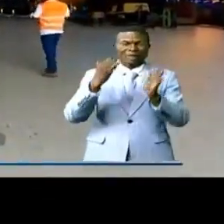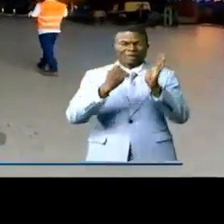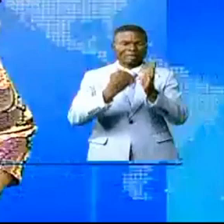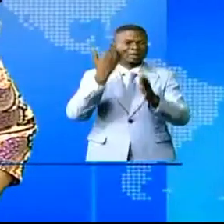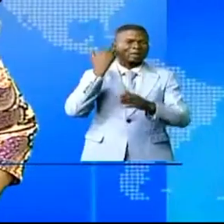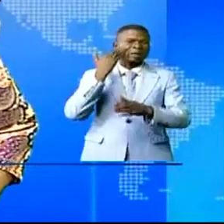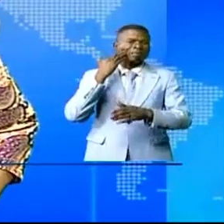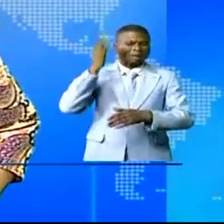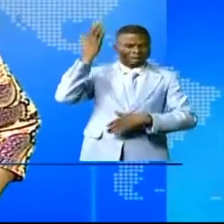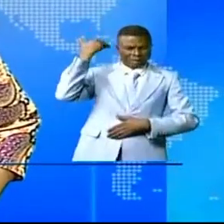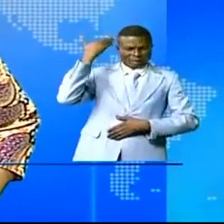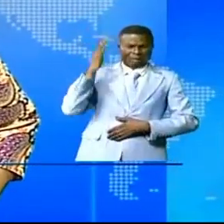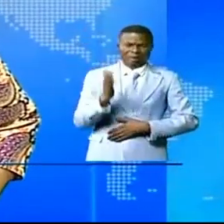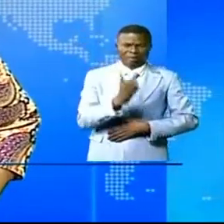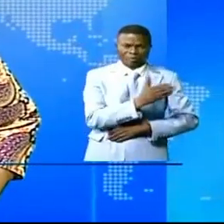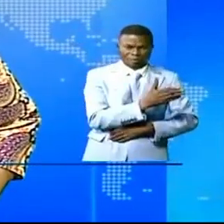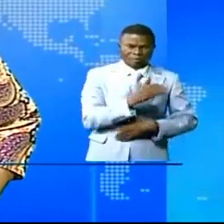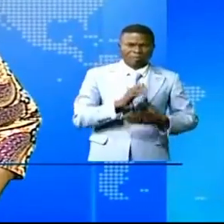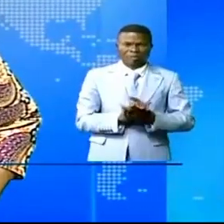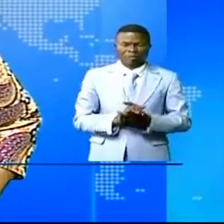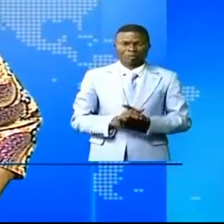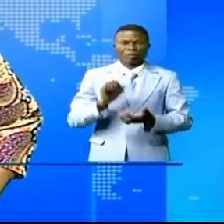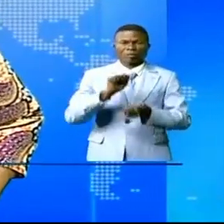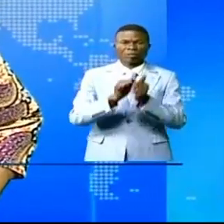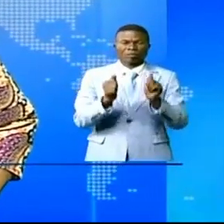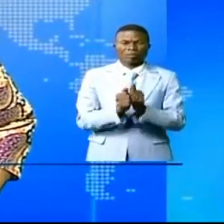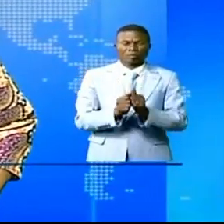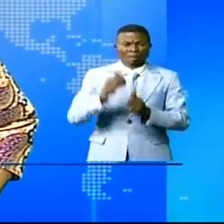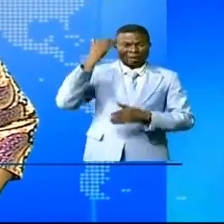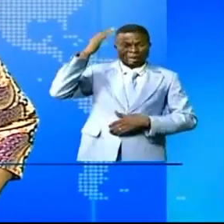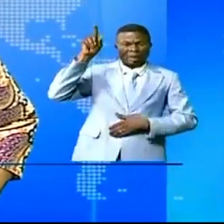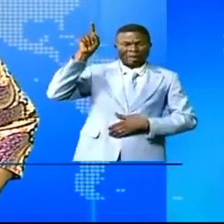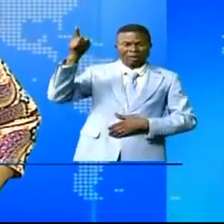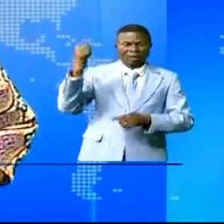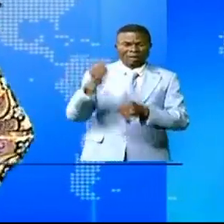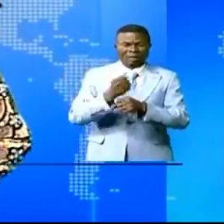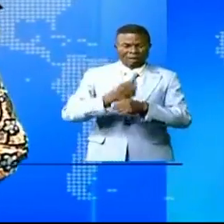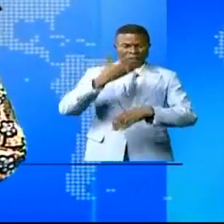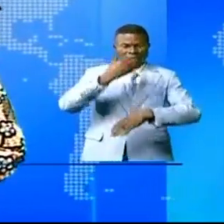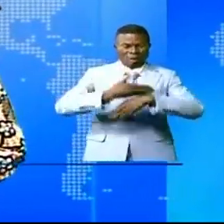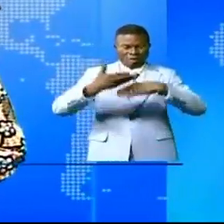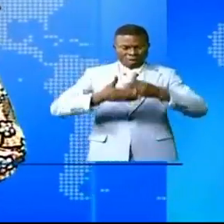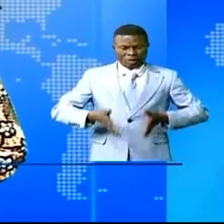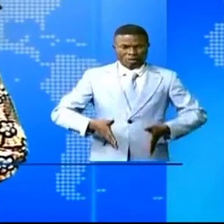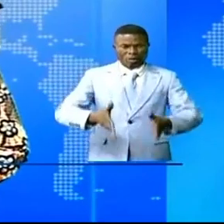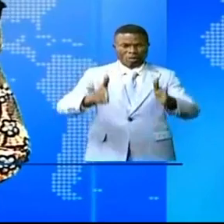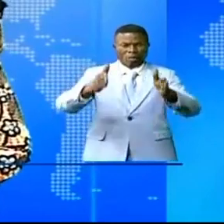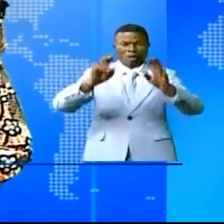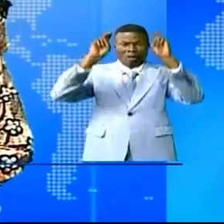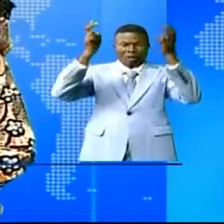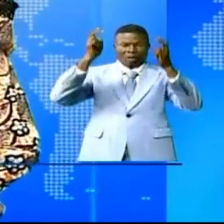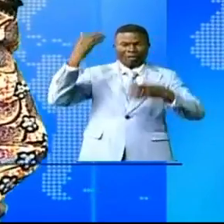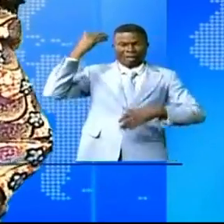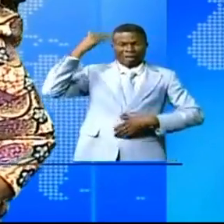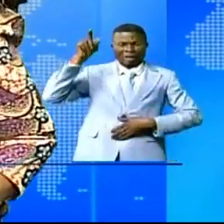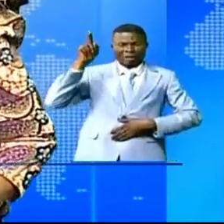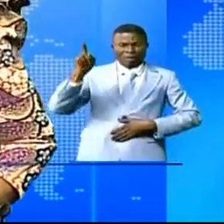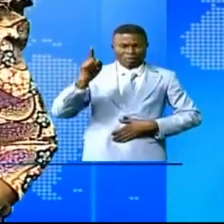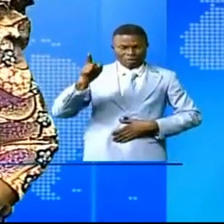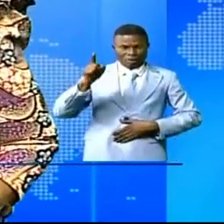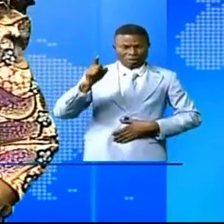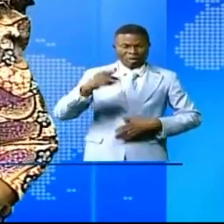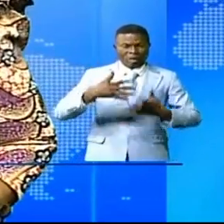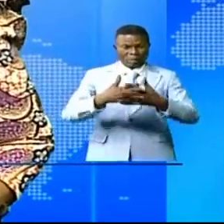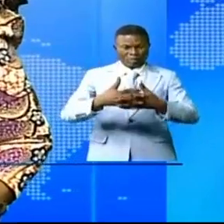en mettant le cap sur les grands équateur travaux de réhabilitation de la voirie dans la ville de ménaka 11 ans